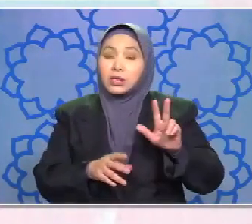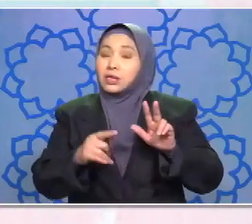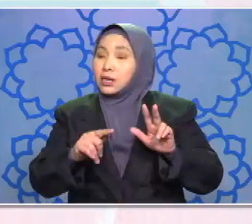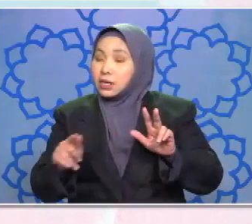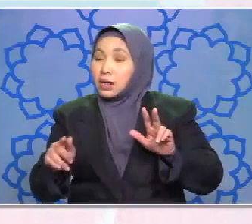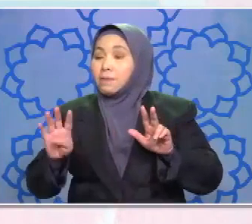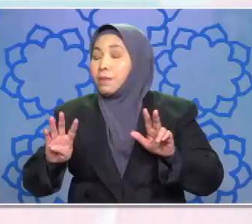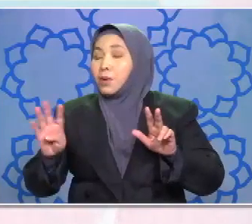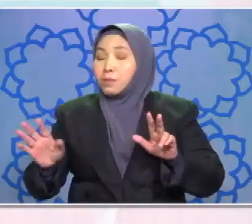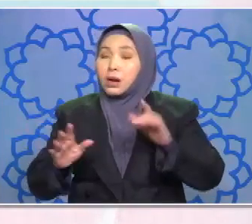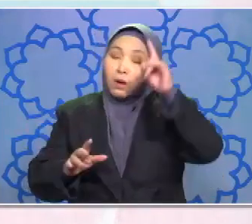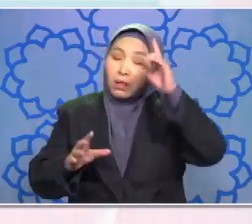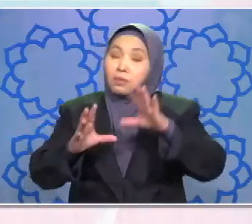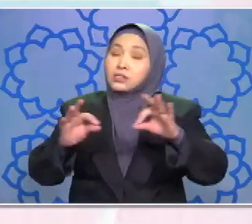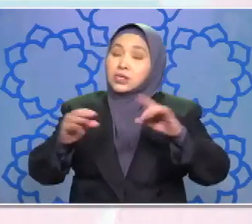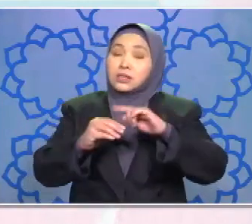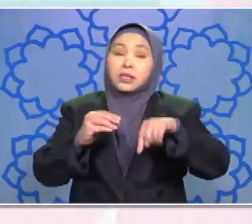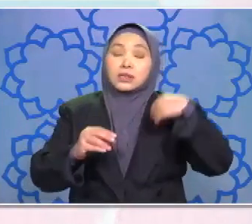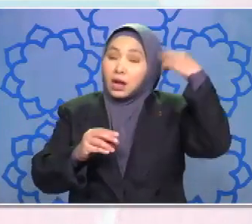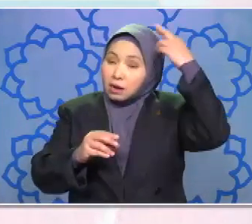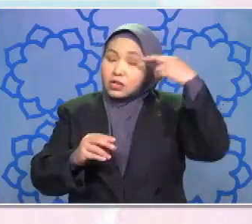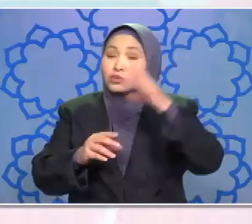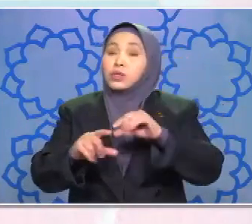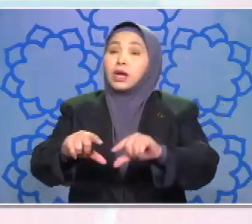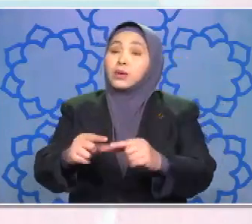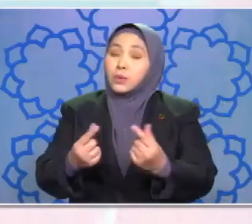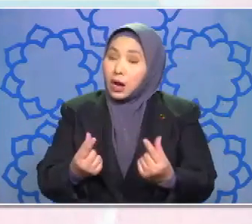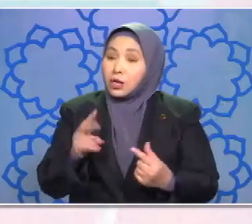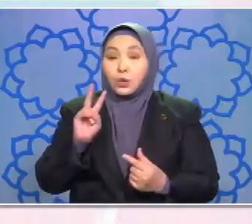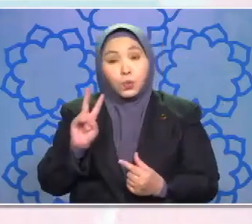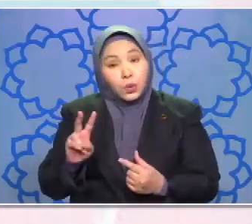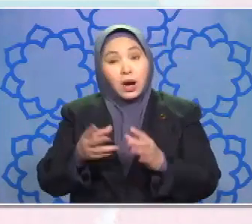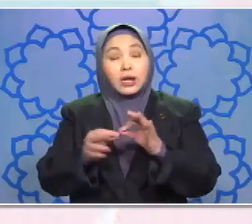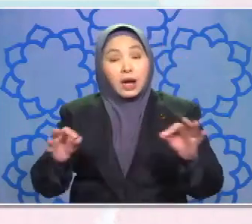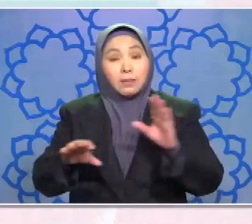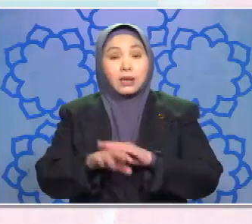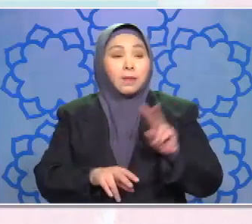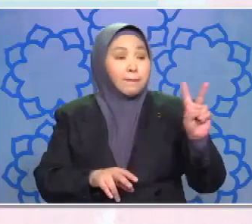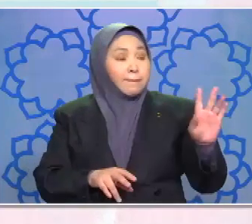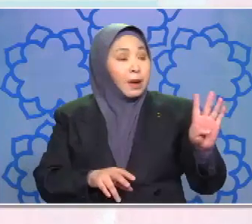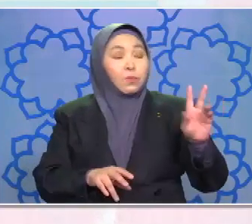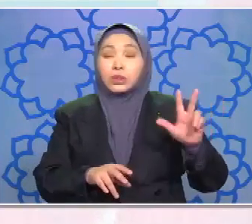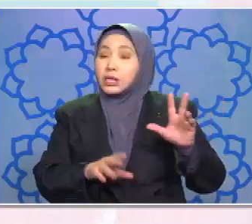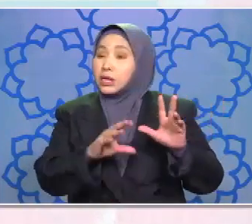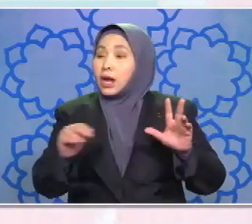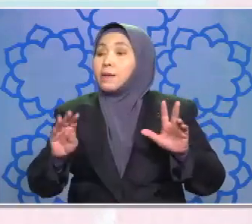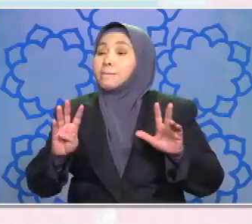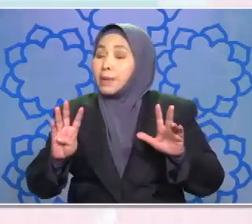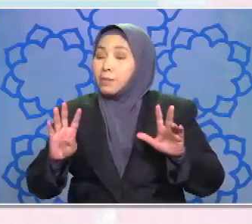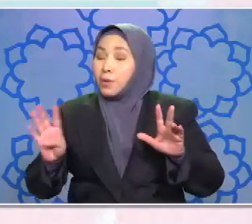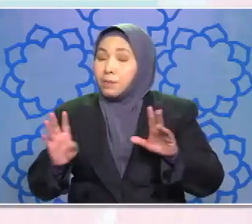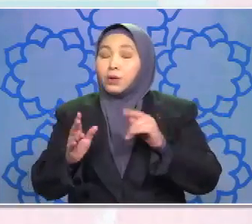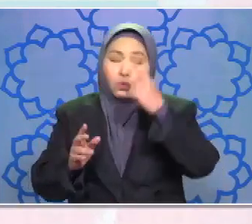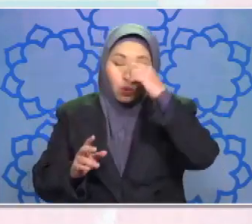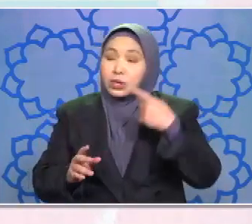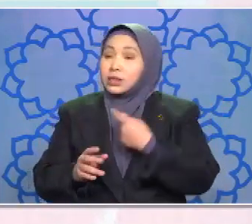Allah menceritakan tentang Rasul dan Al-Quran. Dua ayat pada ayat 43 hingga 44 ini penting untuk kita